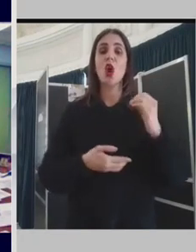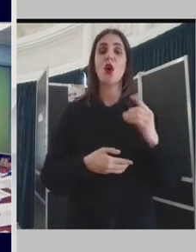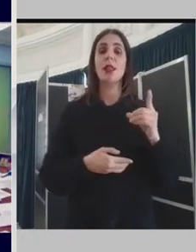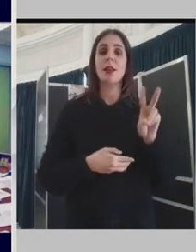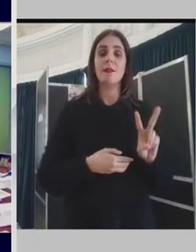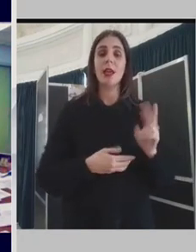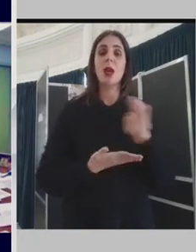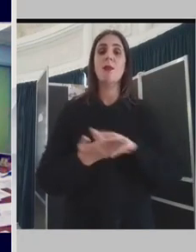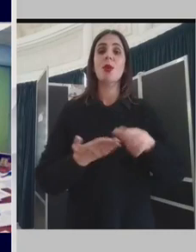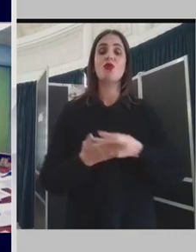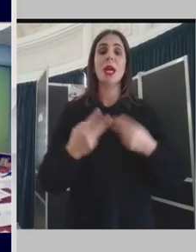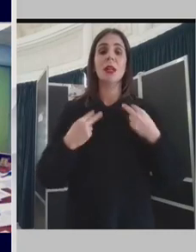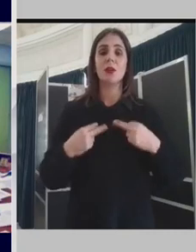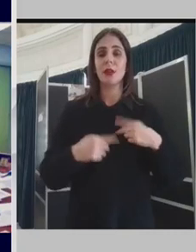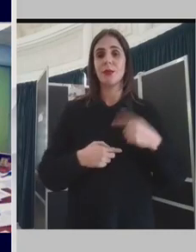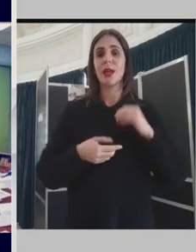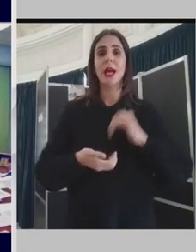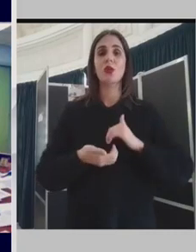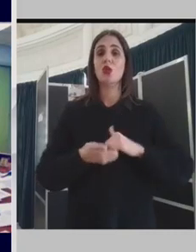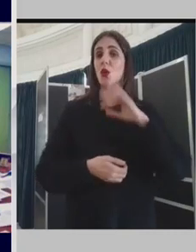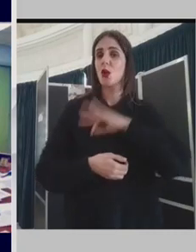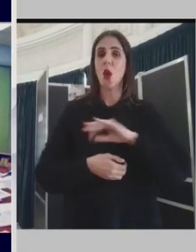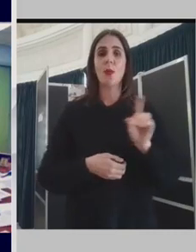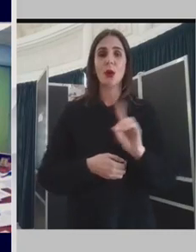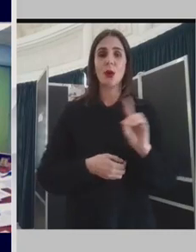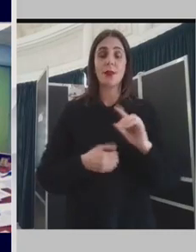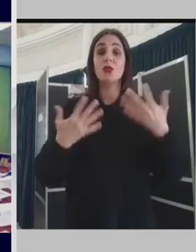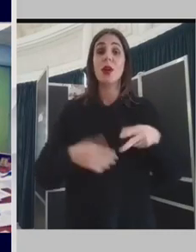no profit che da 25 anni